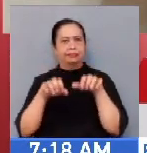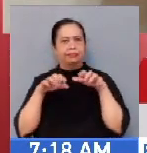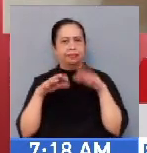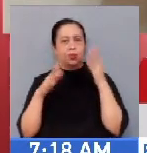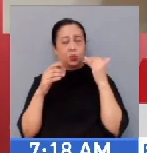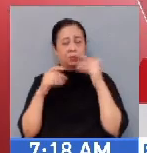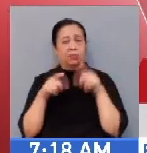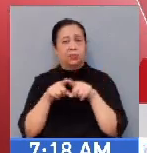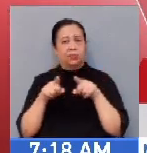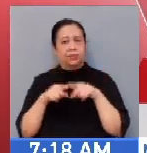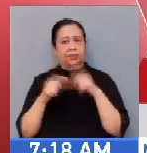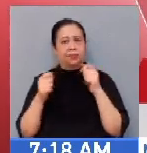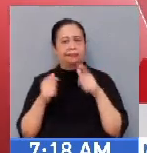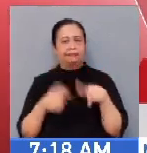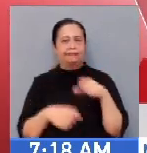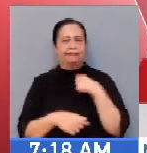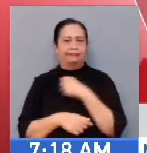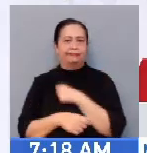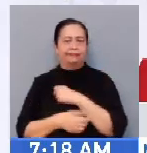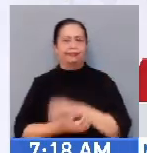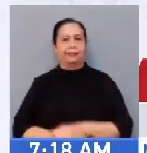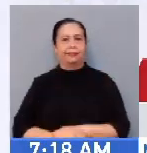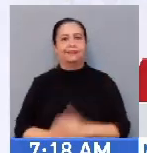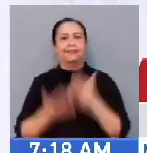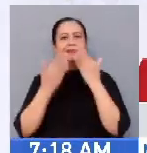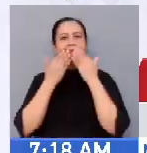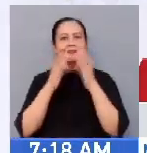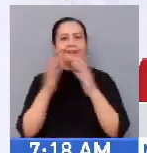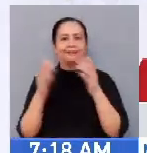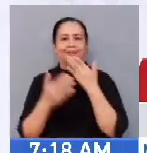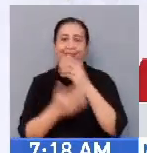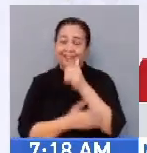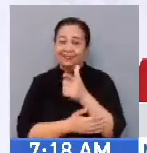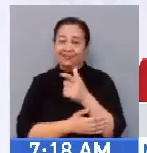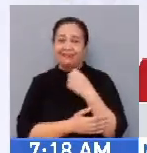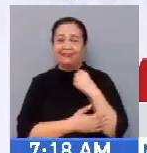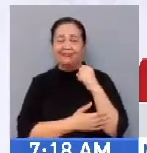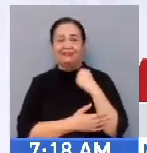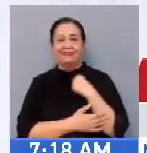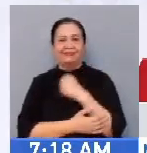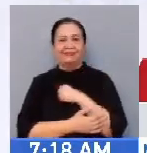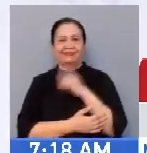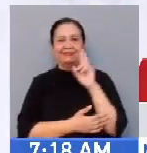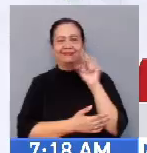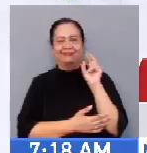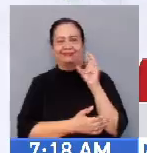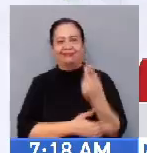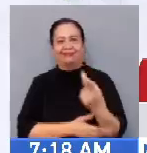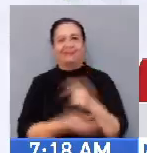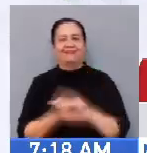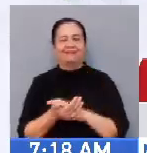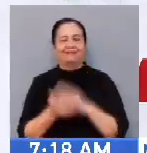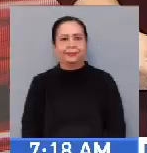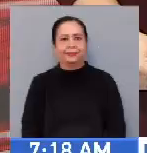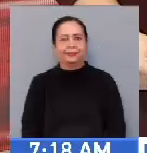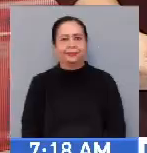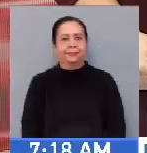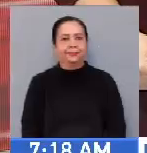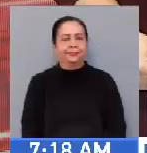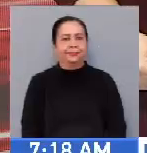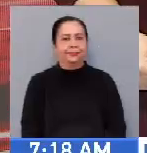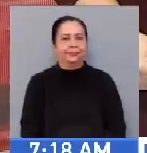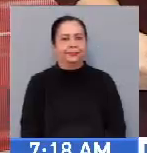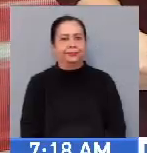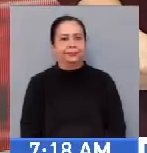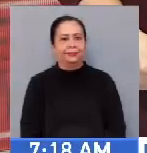ng Senado. Maraming salamat. Good luck, Senador Risa Ontiveros. Salamat, Igan. Ingat po. Apat